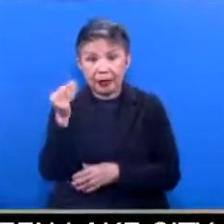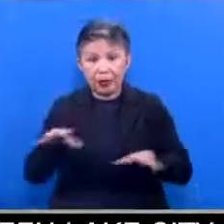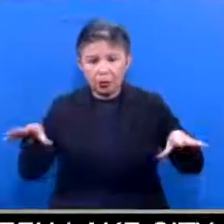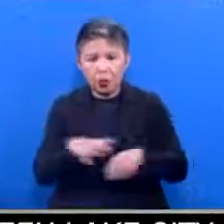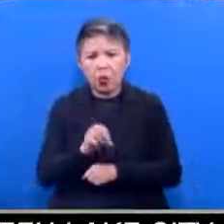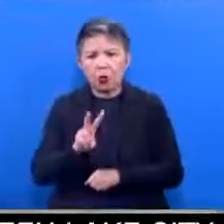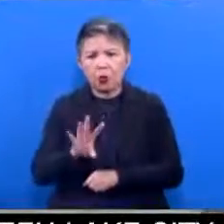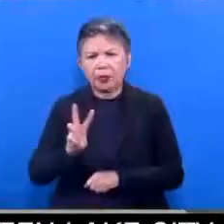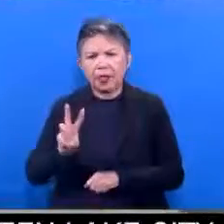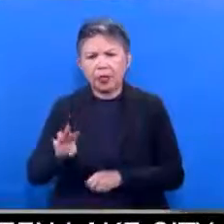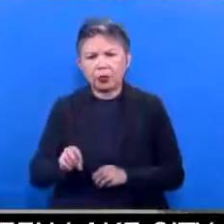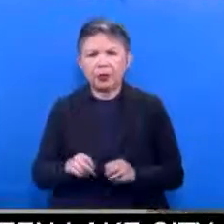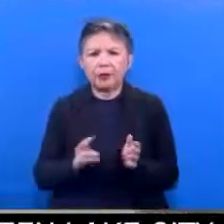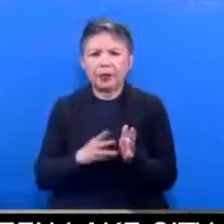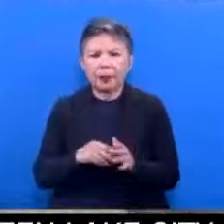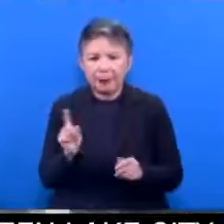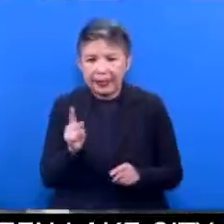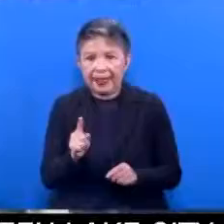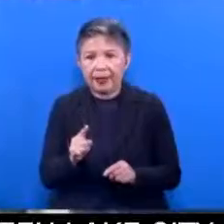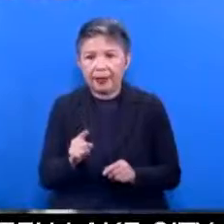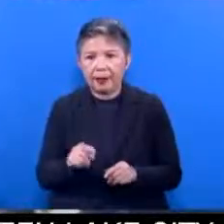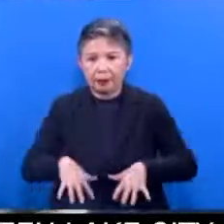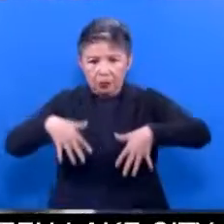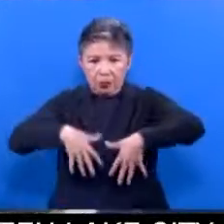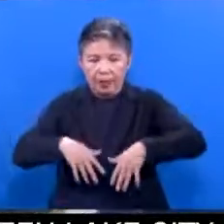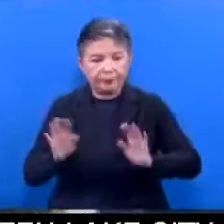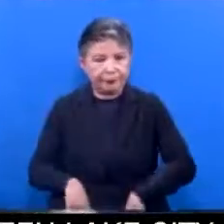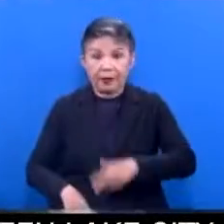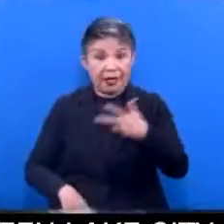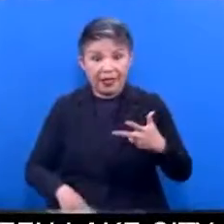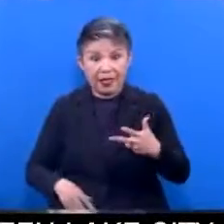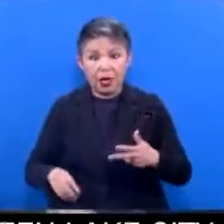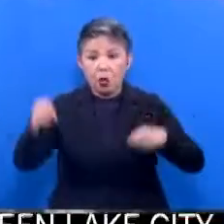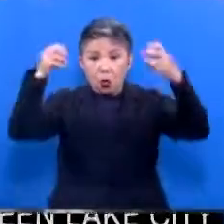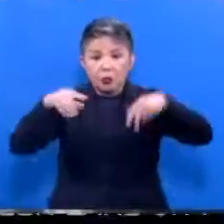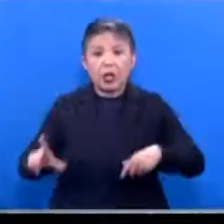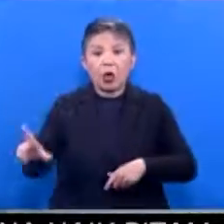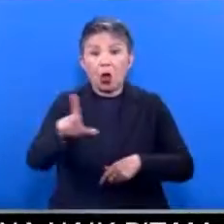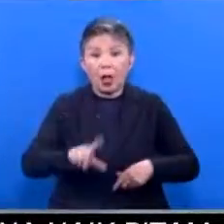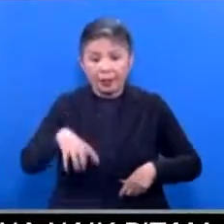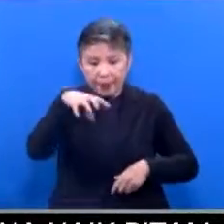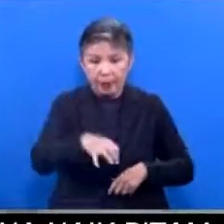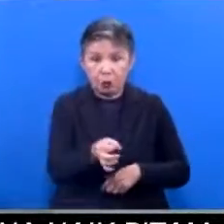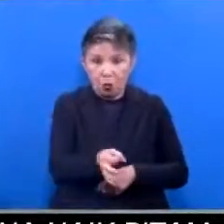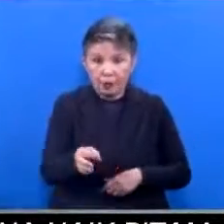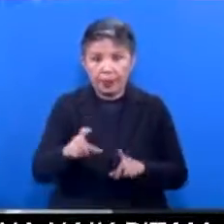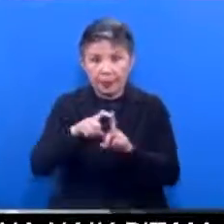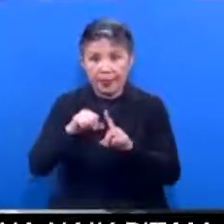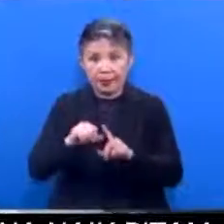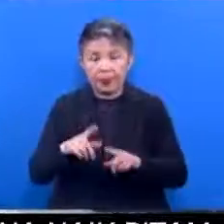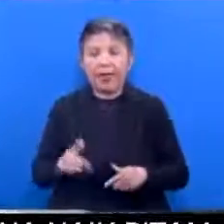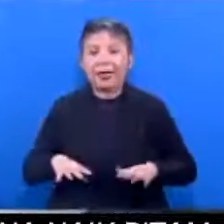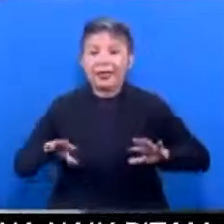berkapasitas 2.300 meter kubik per detik. Ketiga, hujan lokal yang terjadi di dalam kota. Hal ini terkait dengan